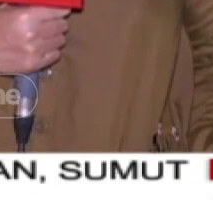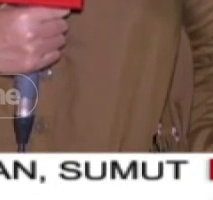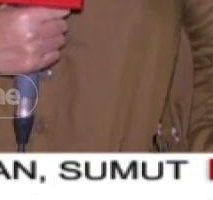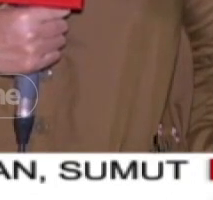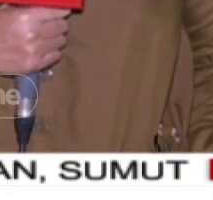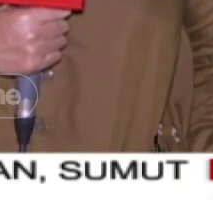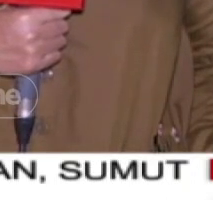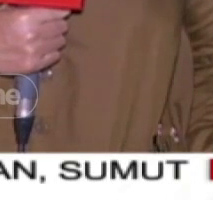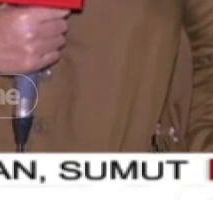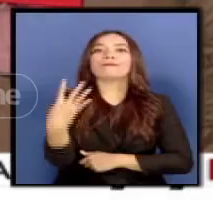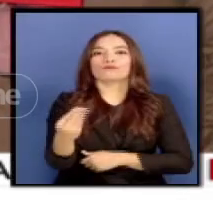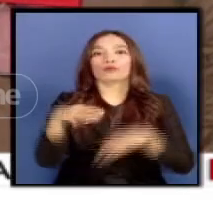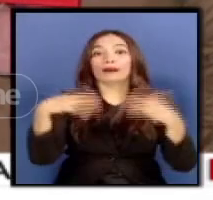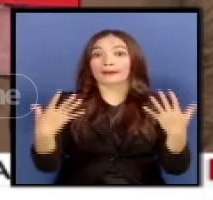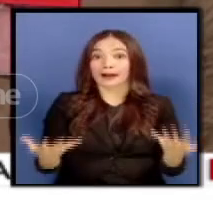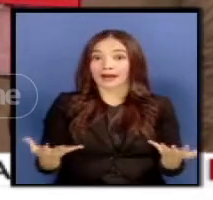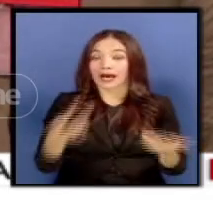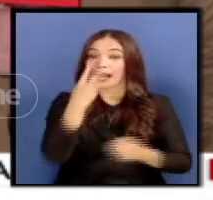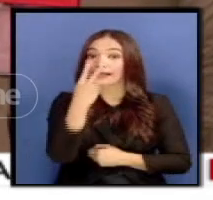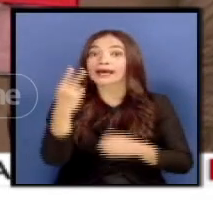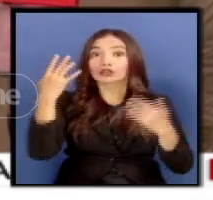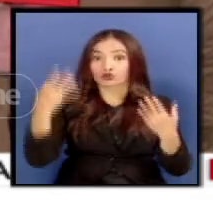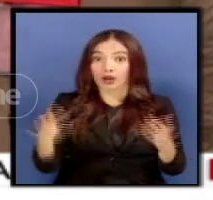arus mudik di sana saat ini, apakah sudah terlihat?